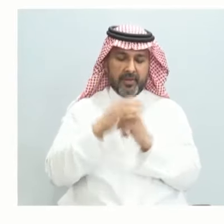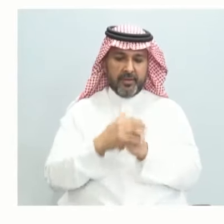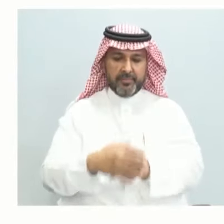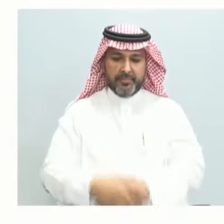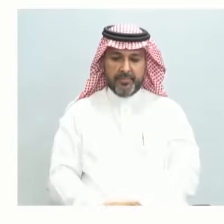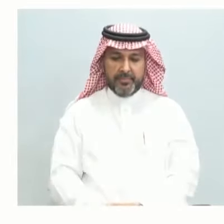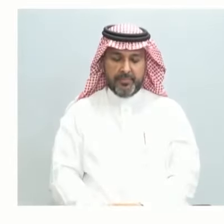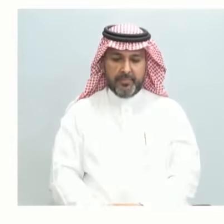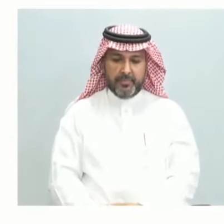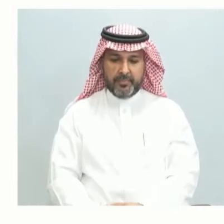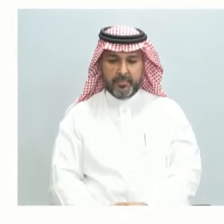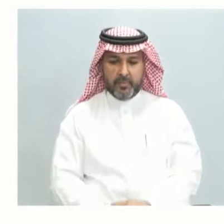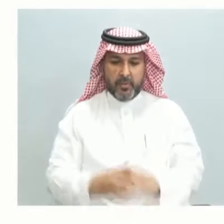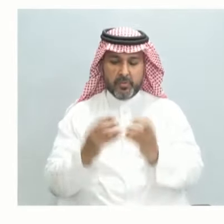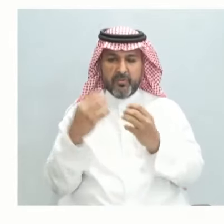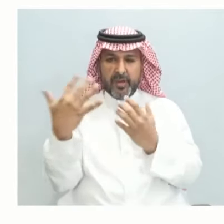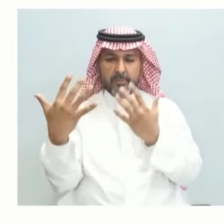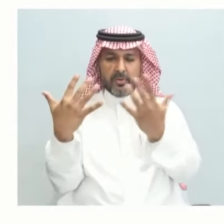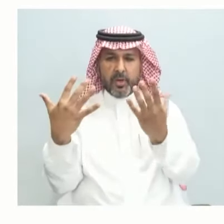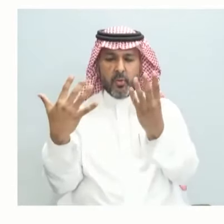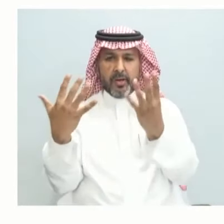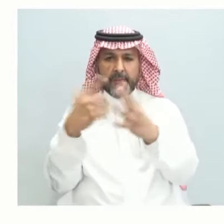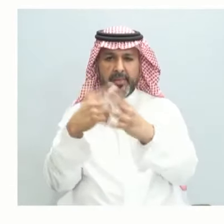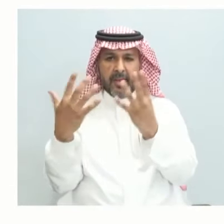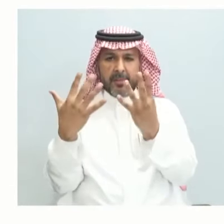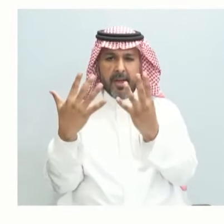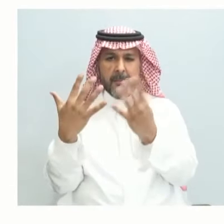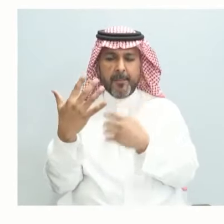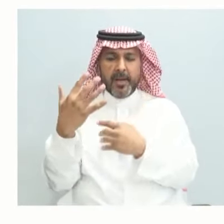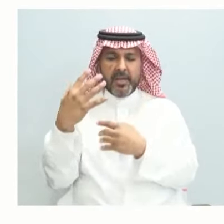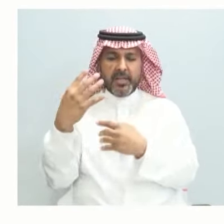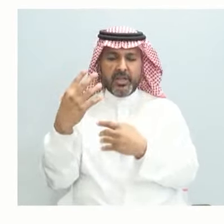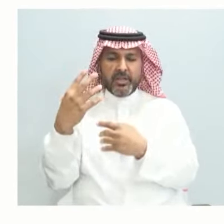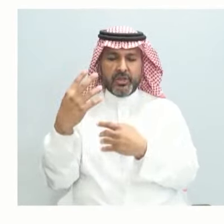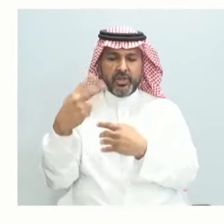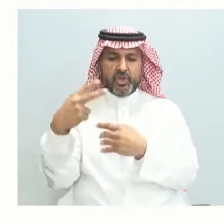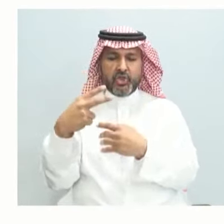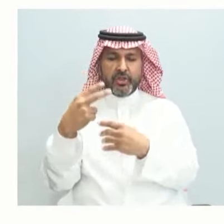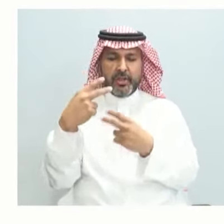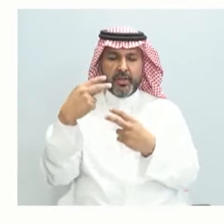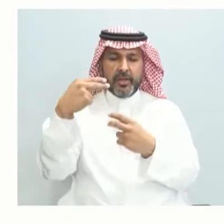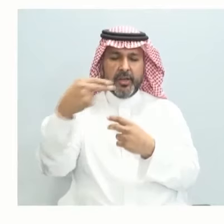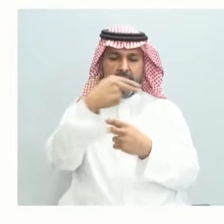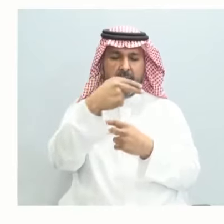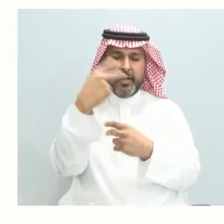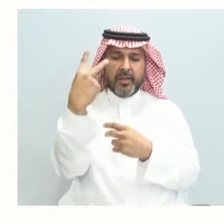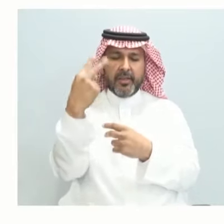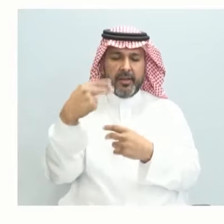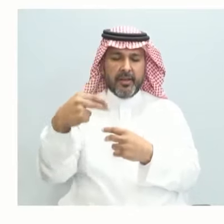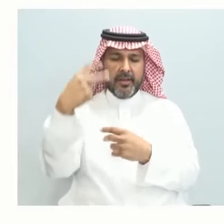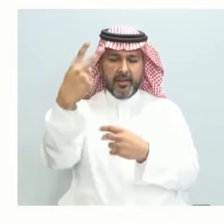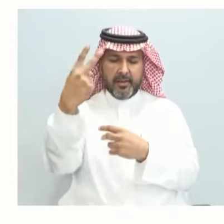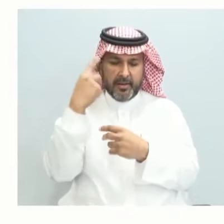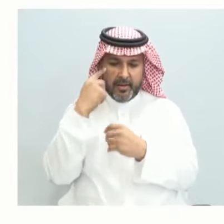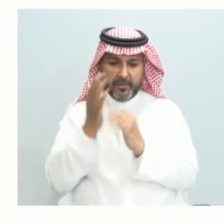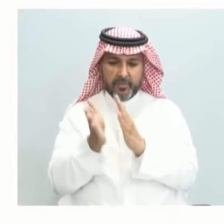من عوامل الى كثيره حدود الان سنحتاج الى العكس نريد تحويلها من كثيره حدود